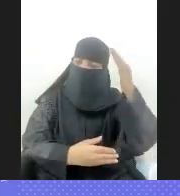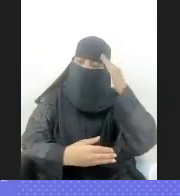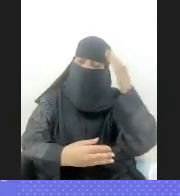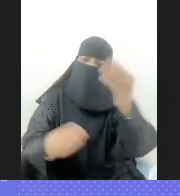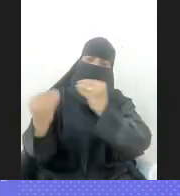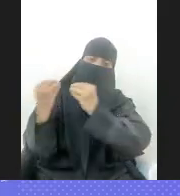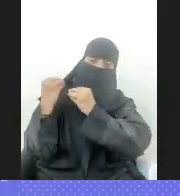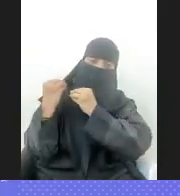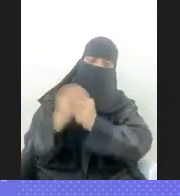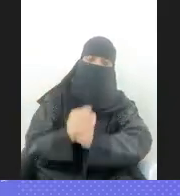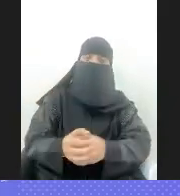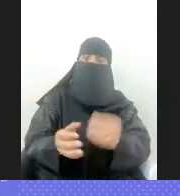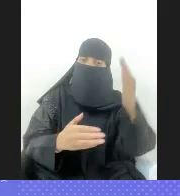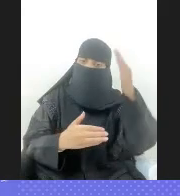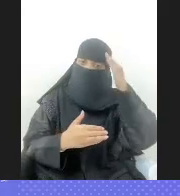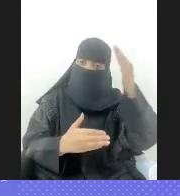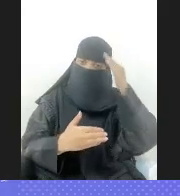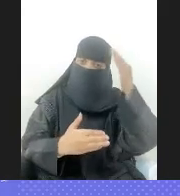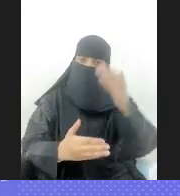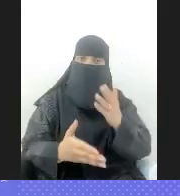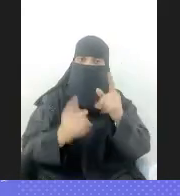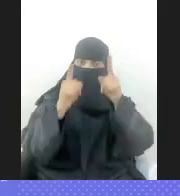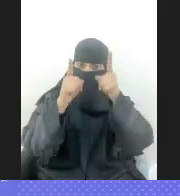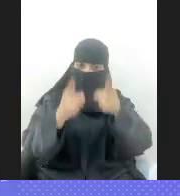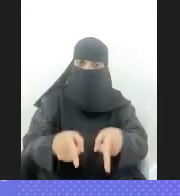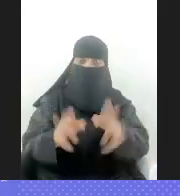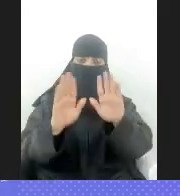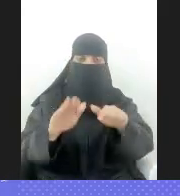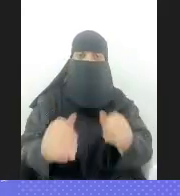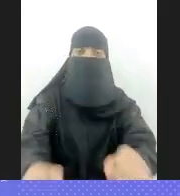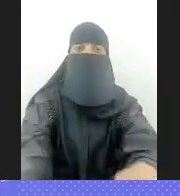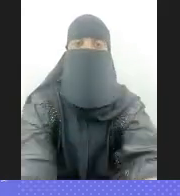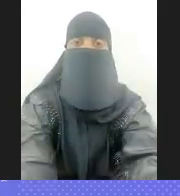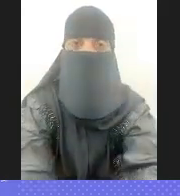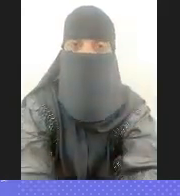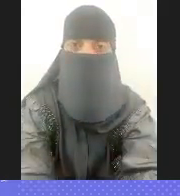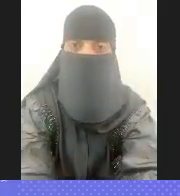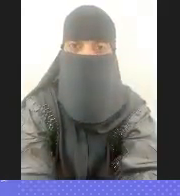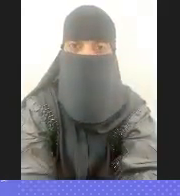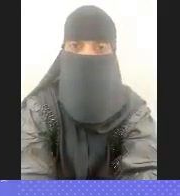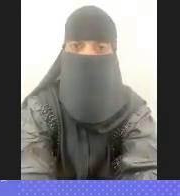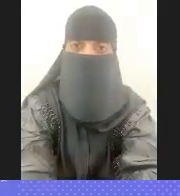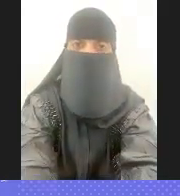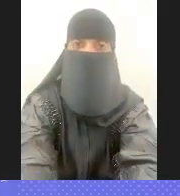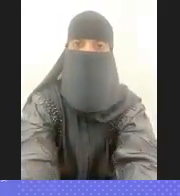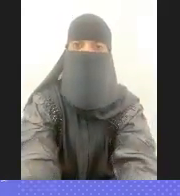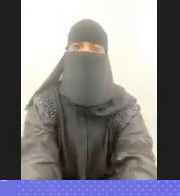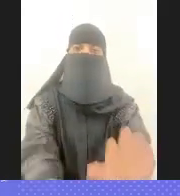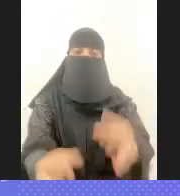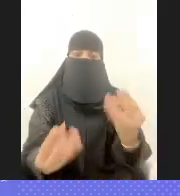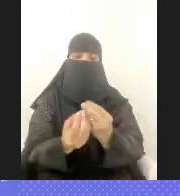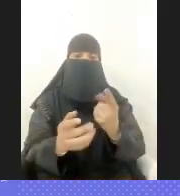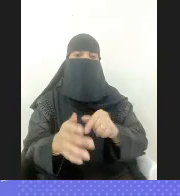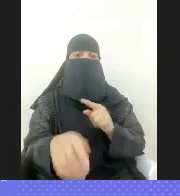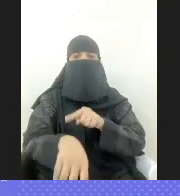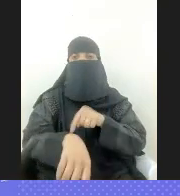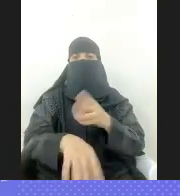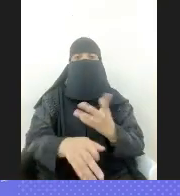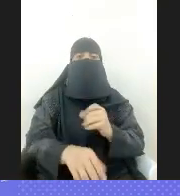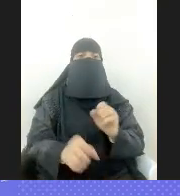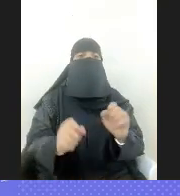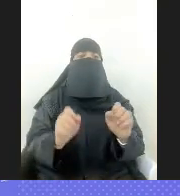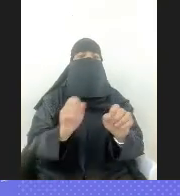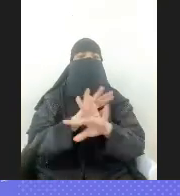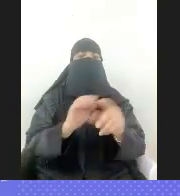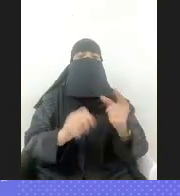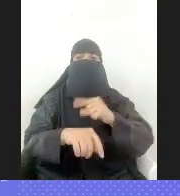وشكرا للحضور اللي موجودين اليوم. أنا معايا الآن يعني لمدة 15 دقيقة، يعني اللي أطلبه